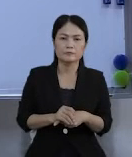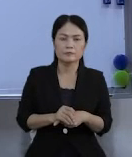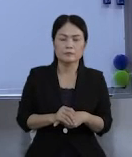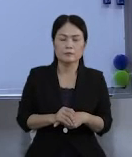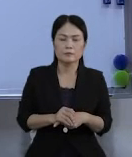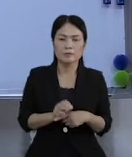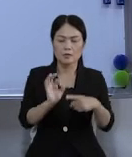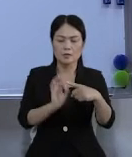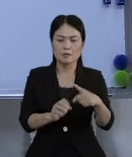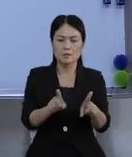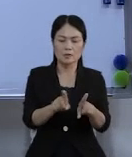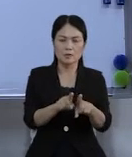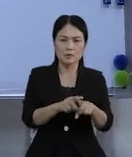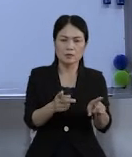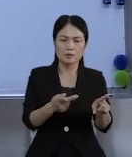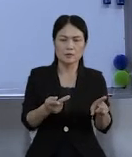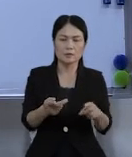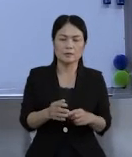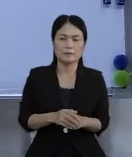để miên phía bay đôi khí nế.